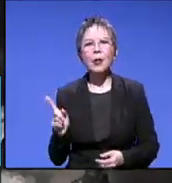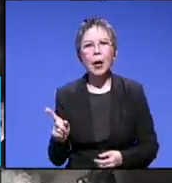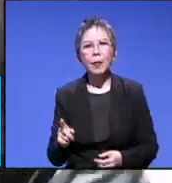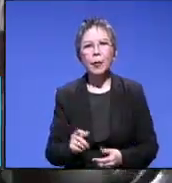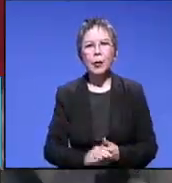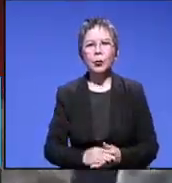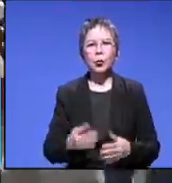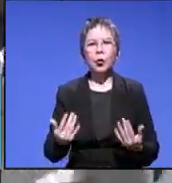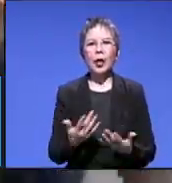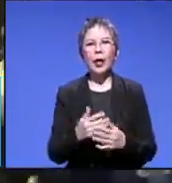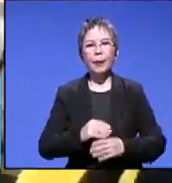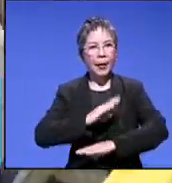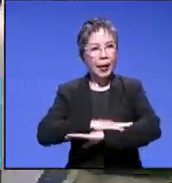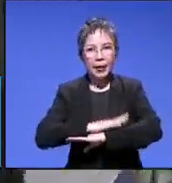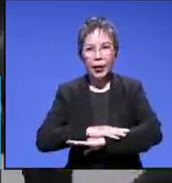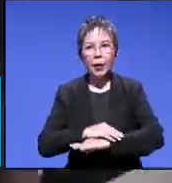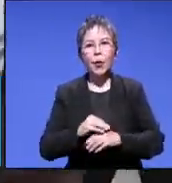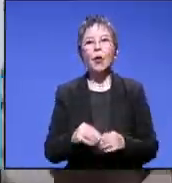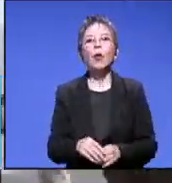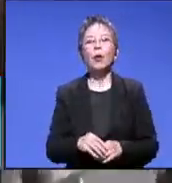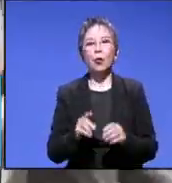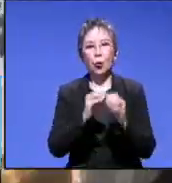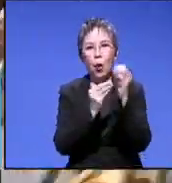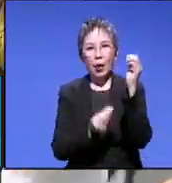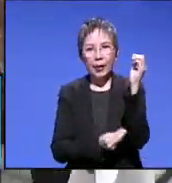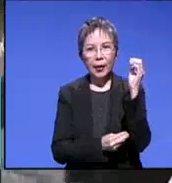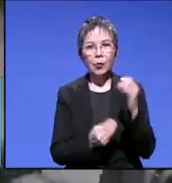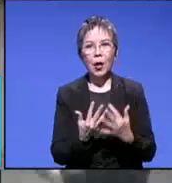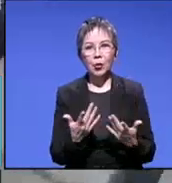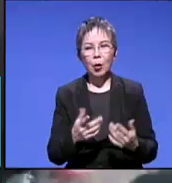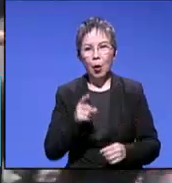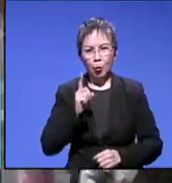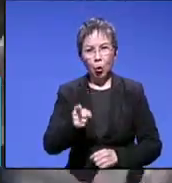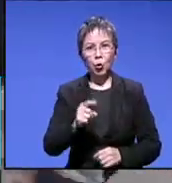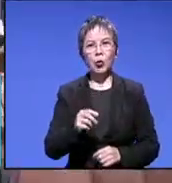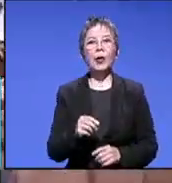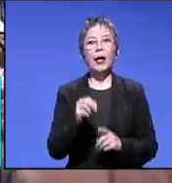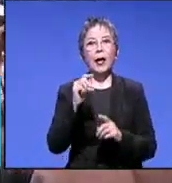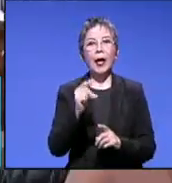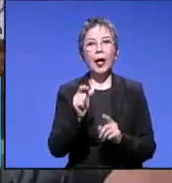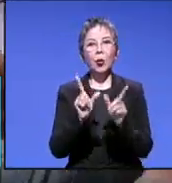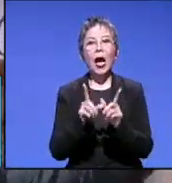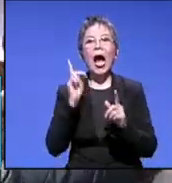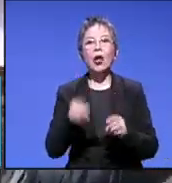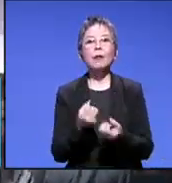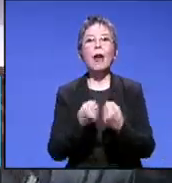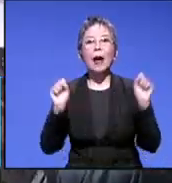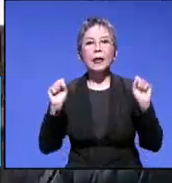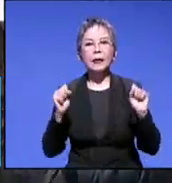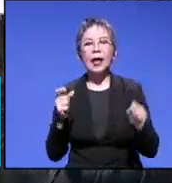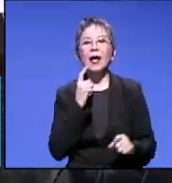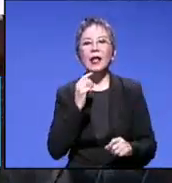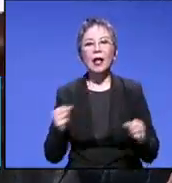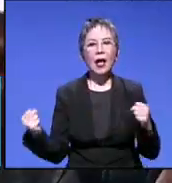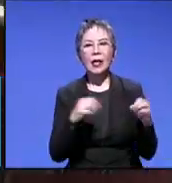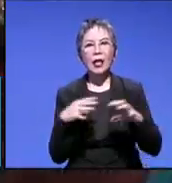mereda setelah ada mediasi perwakilan warga. Warga menuntut pengurus RW yang diperiksa segera dibebaskan terkait sengketa